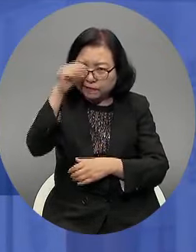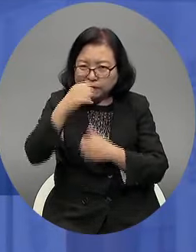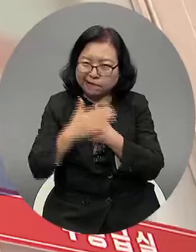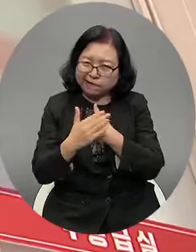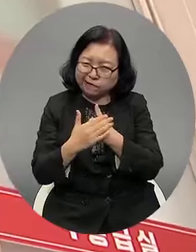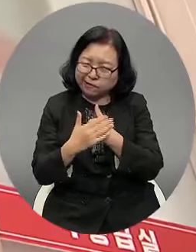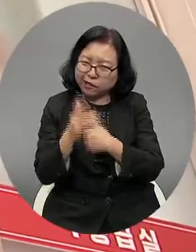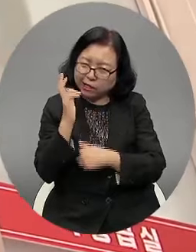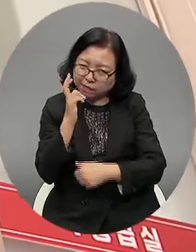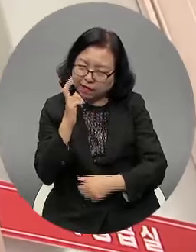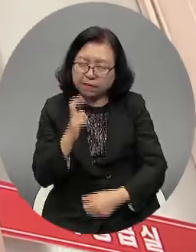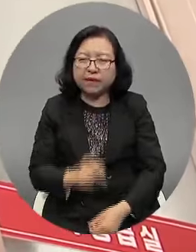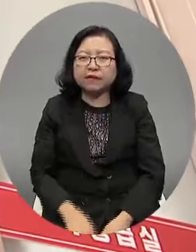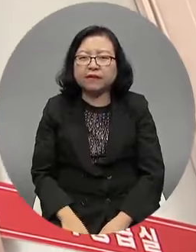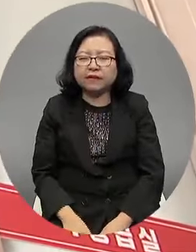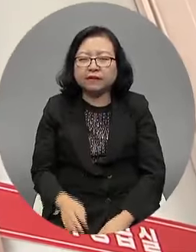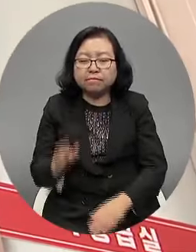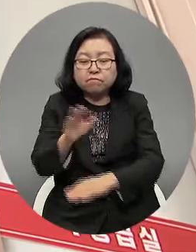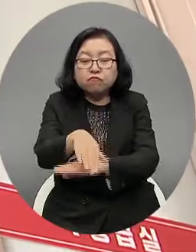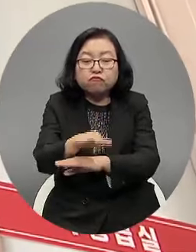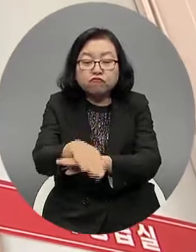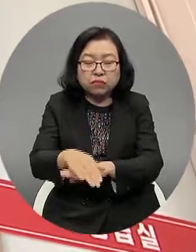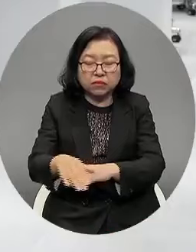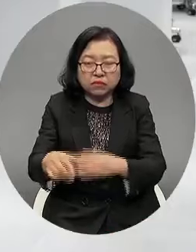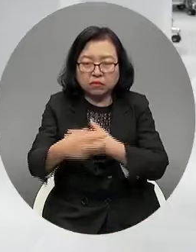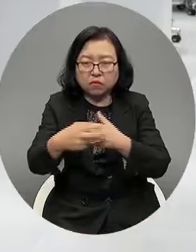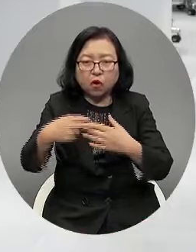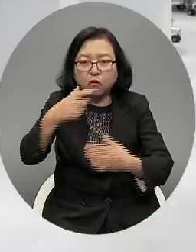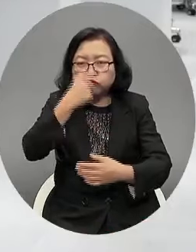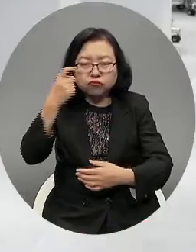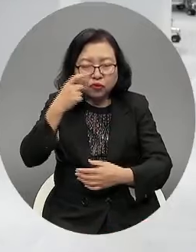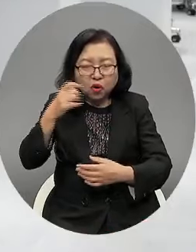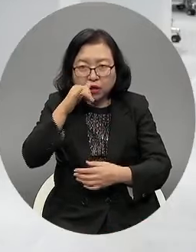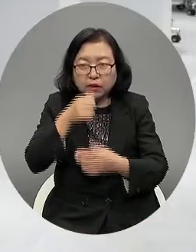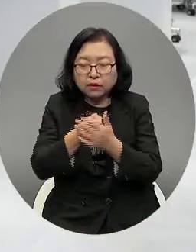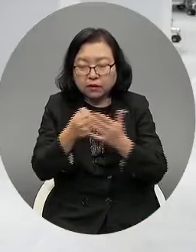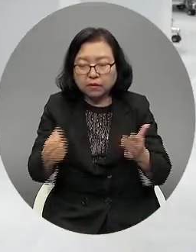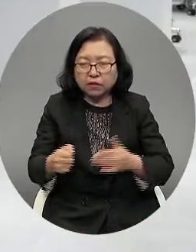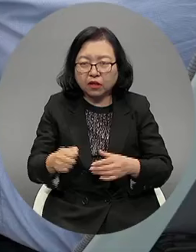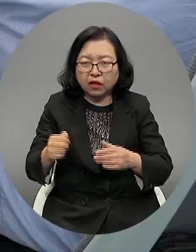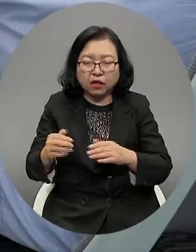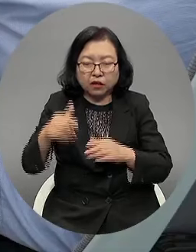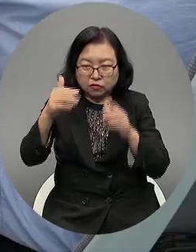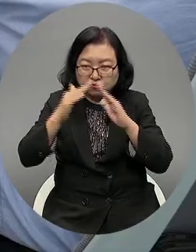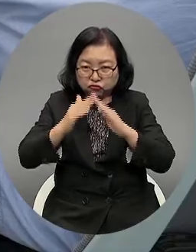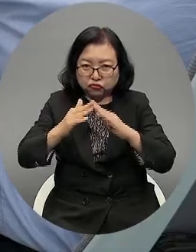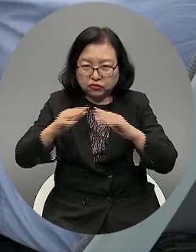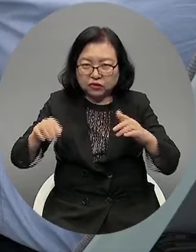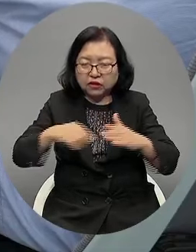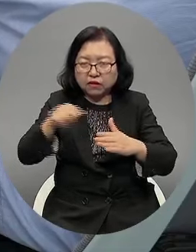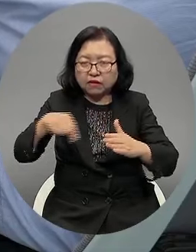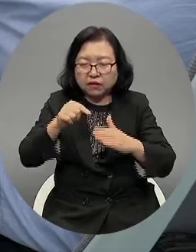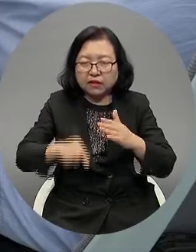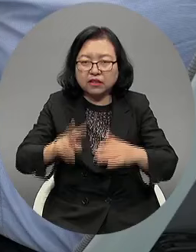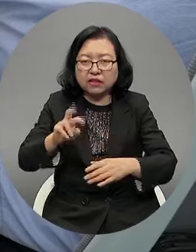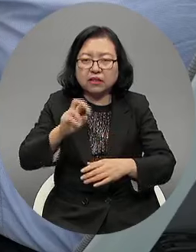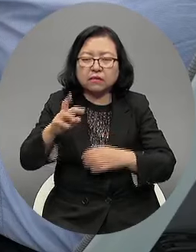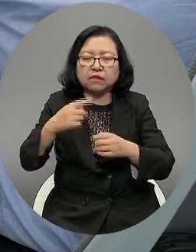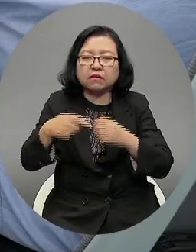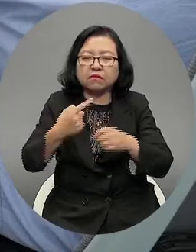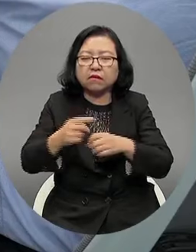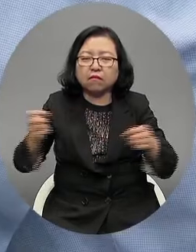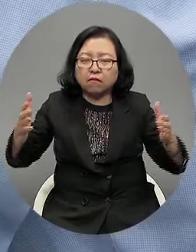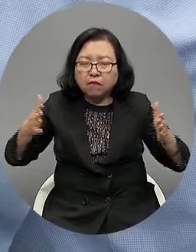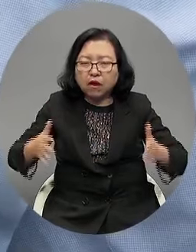있습니다. 열악한 지역의 의료 현실을 반영하듯 국내 군 단위로는 22년 만에 문을 연 단양군